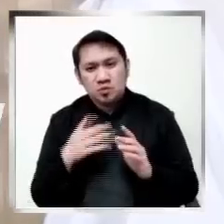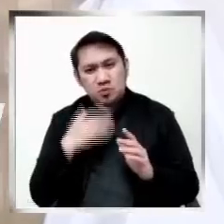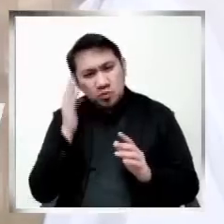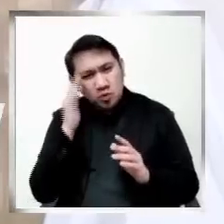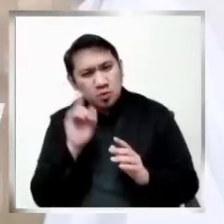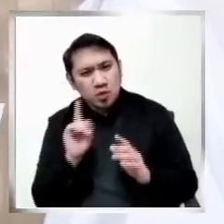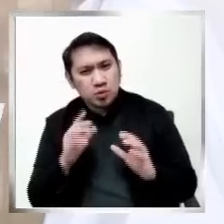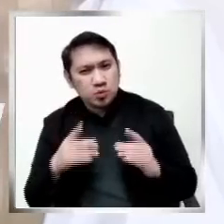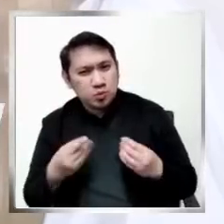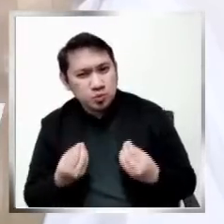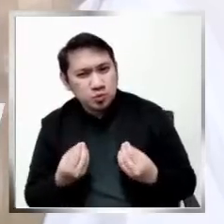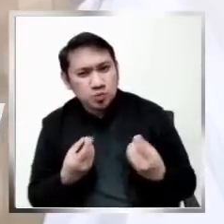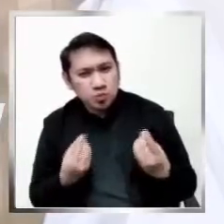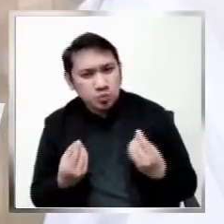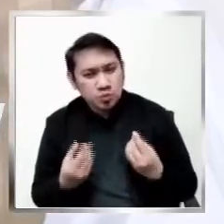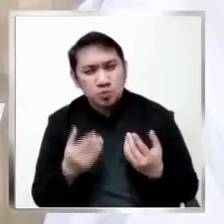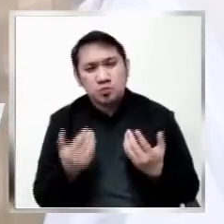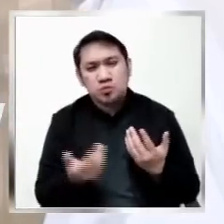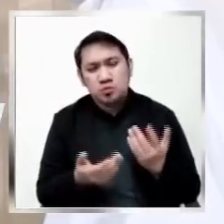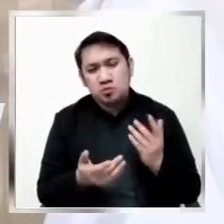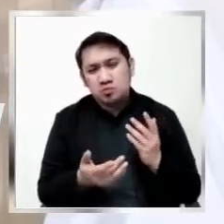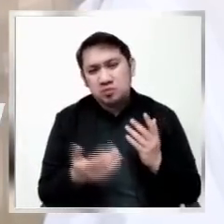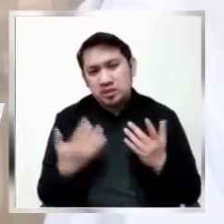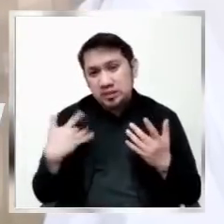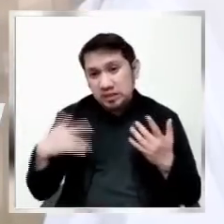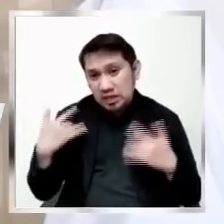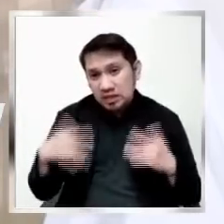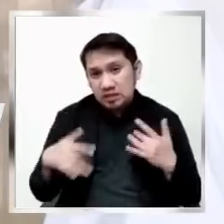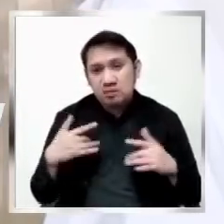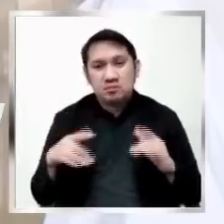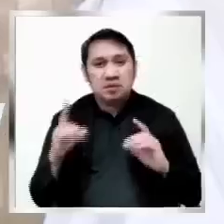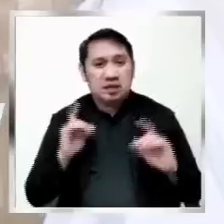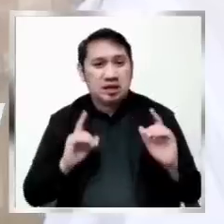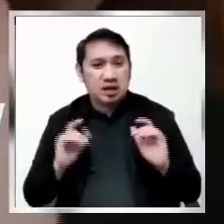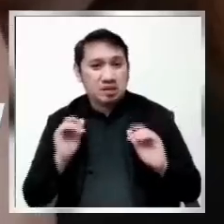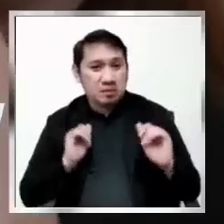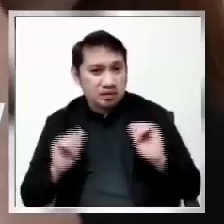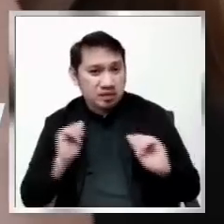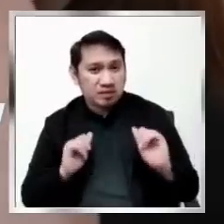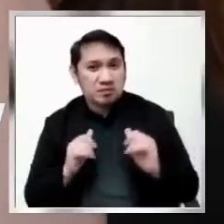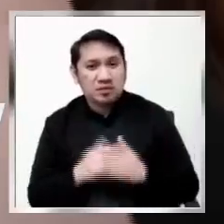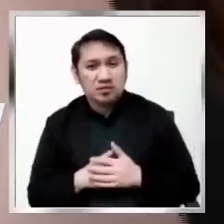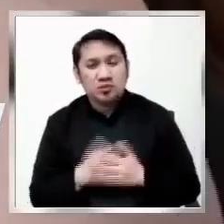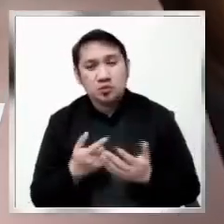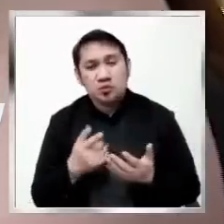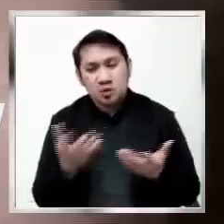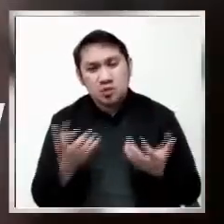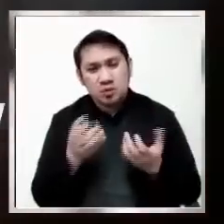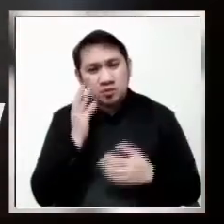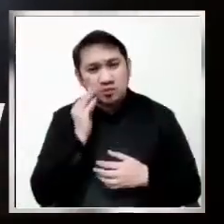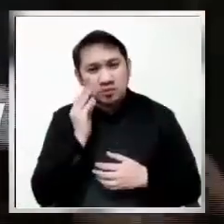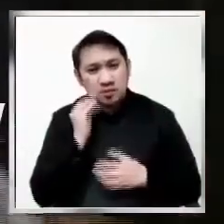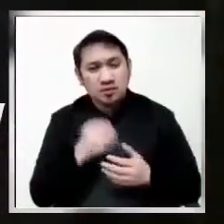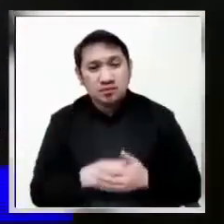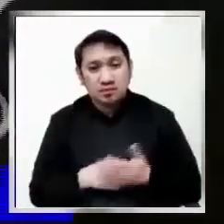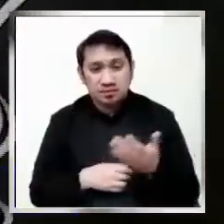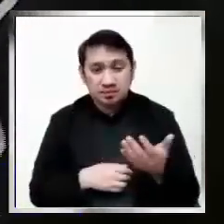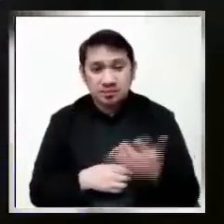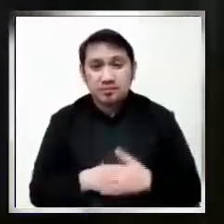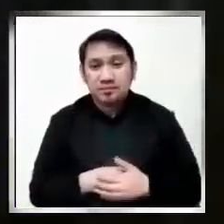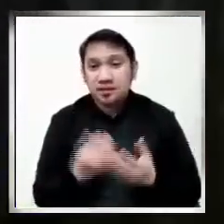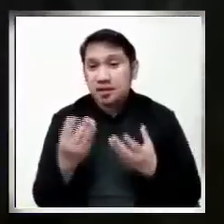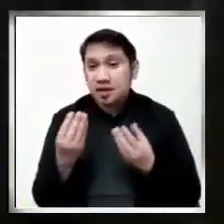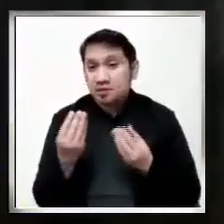Beauty Gonzalez has been such, oh my gosh, a wonderful experience. Aubrey Carampel, updated to